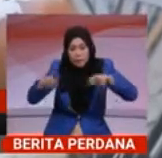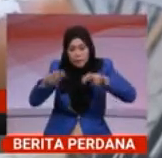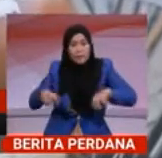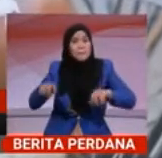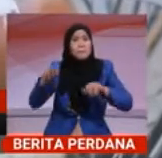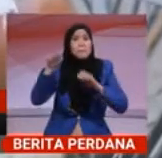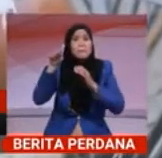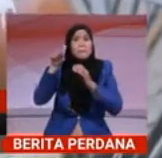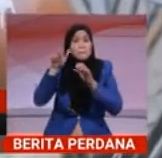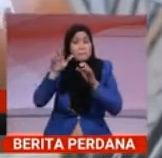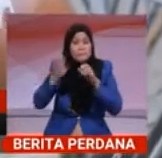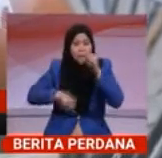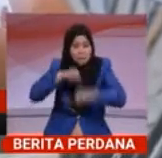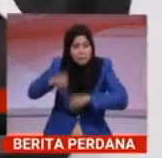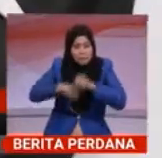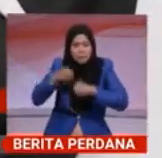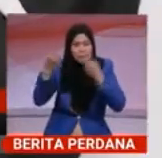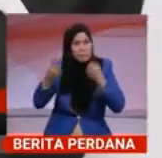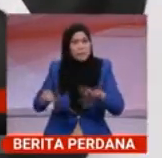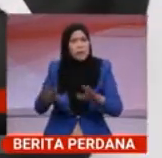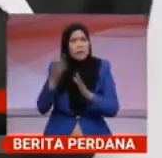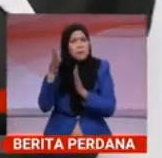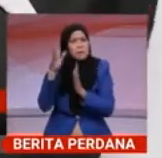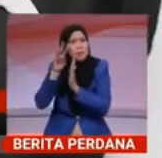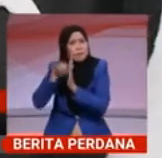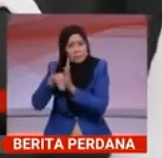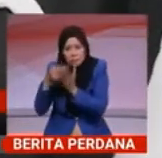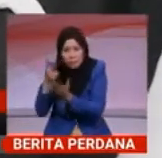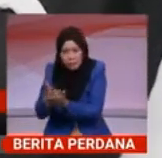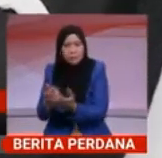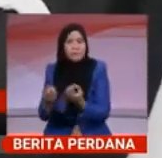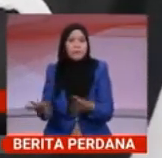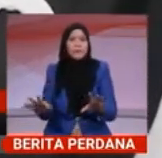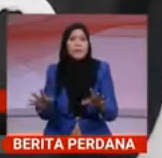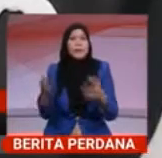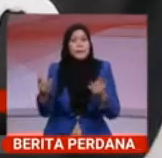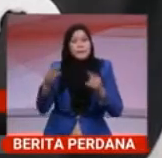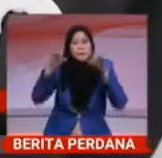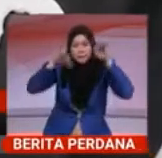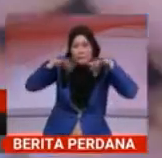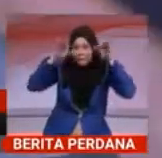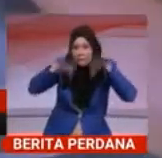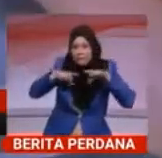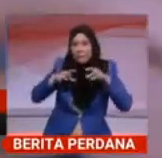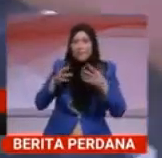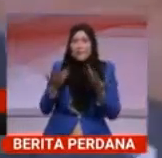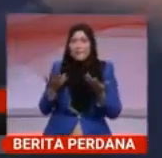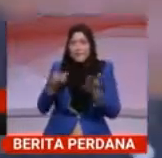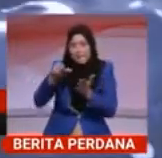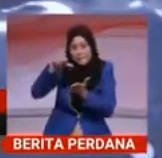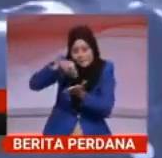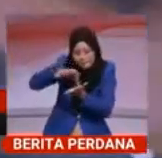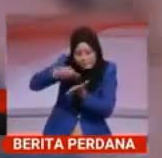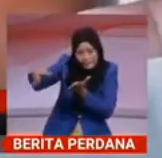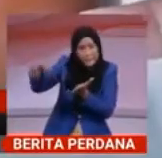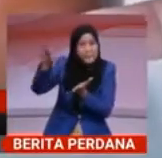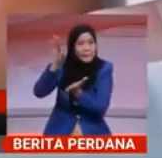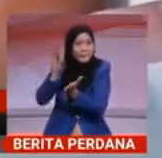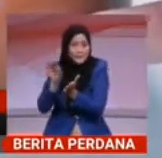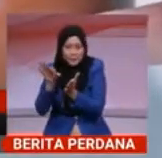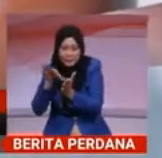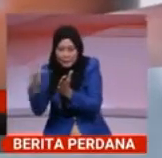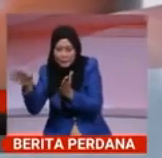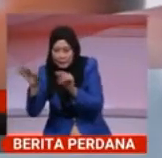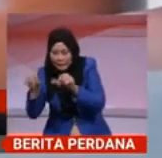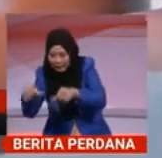basikal akan hilang bagi setiap 15 minit. Beliau kemudian membuat uji kaji dengan meletakkan pelekat tahi burung pada 1,000 basikal